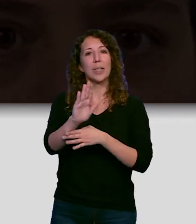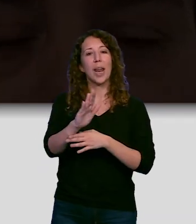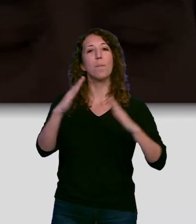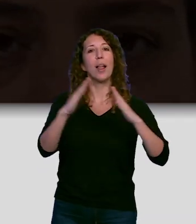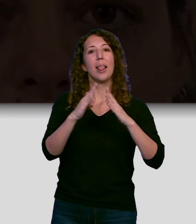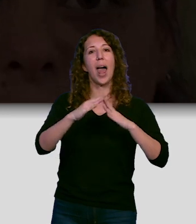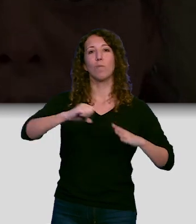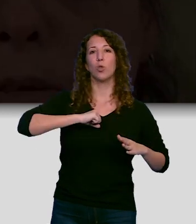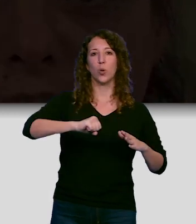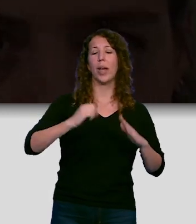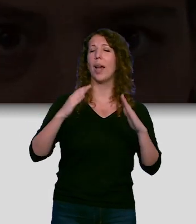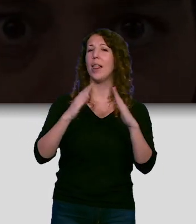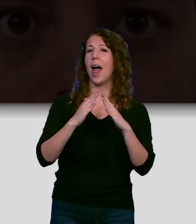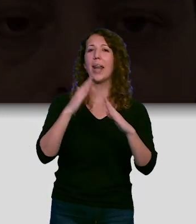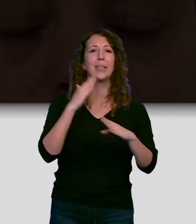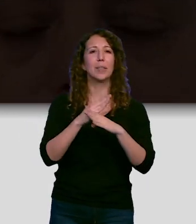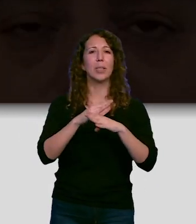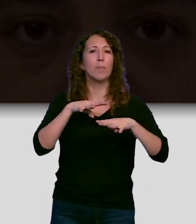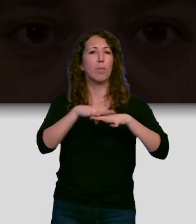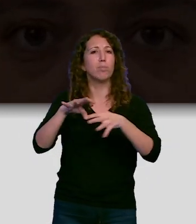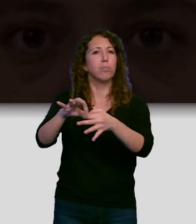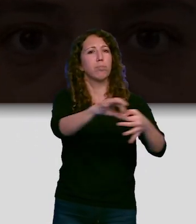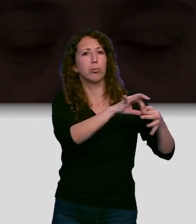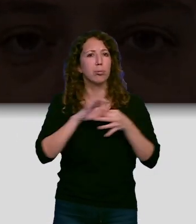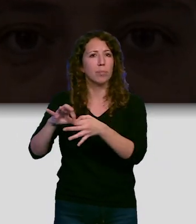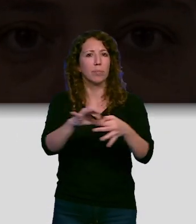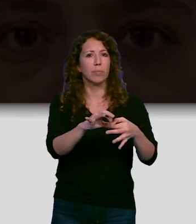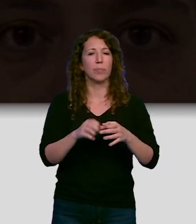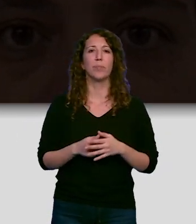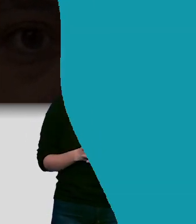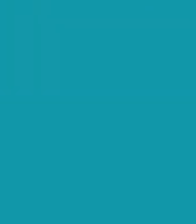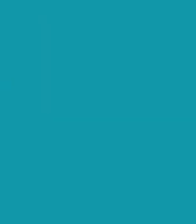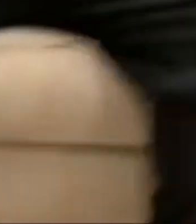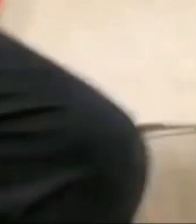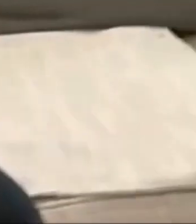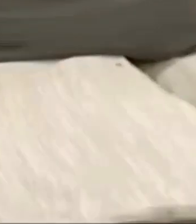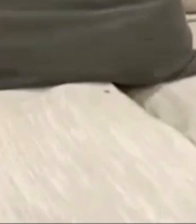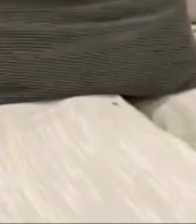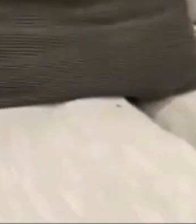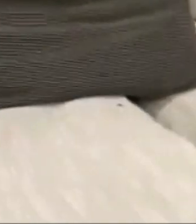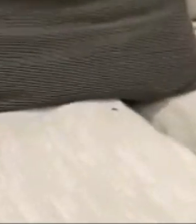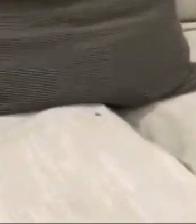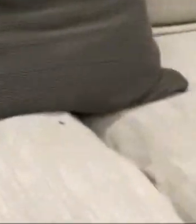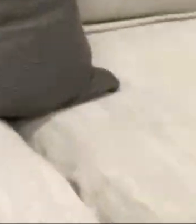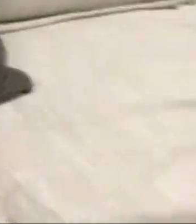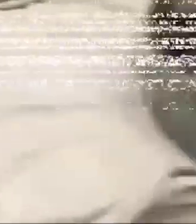Ara presentarem el gran Munyic. Una llar sempre enxaixada.